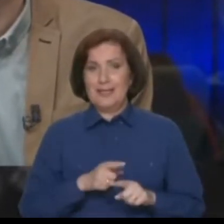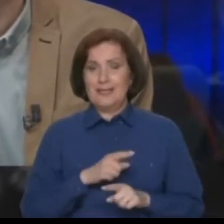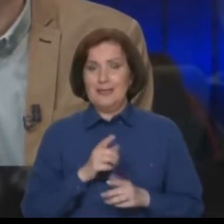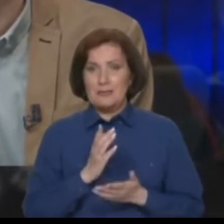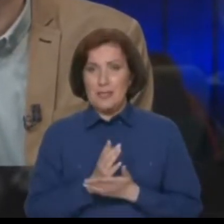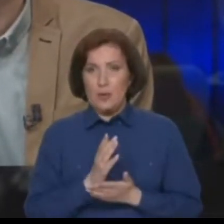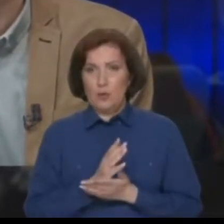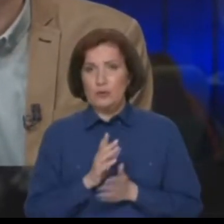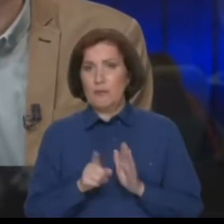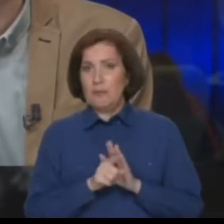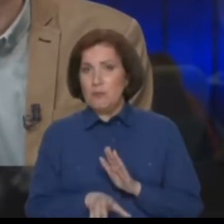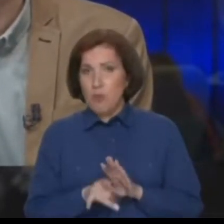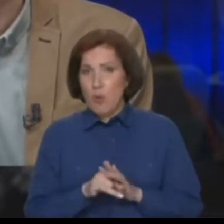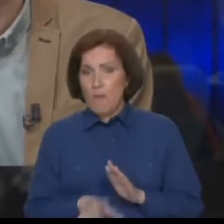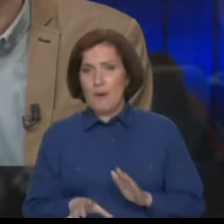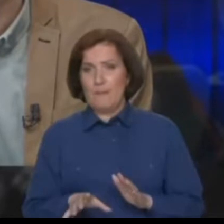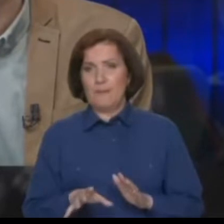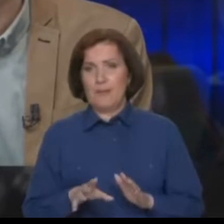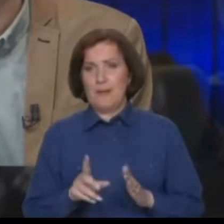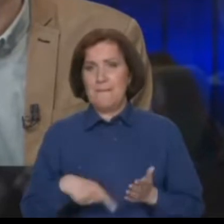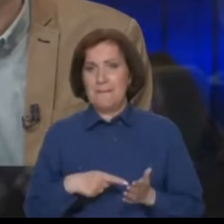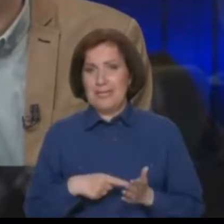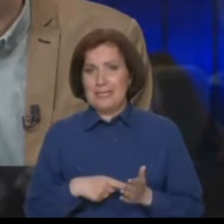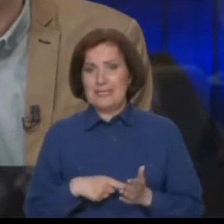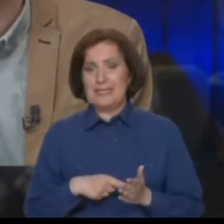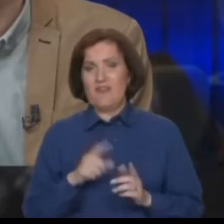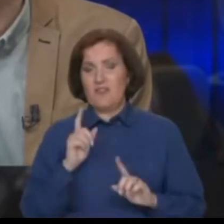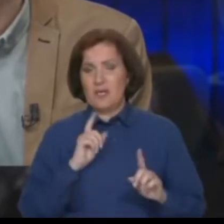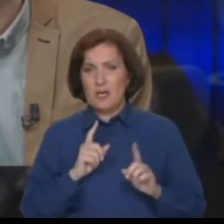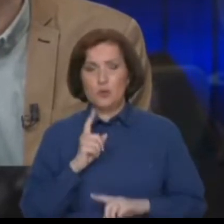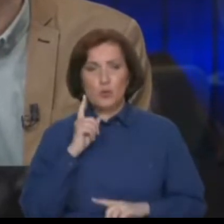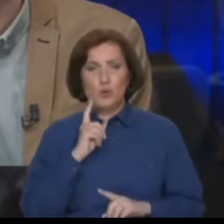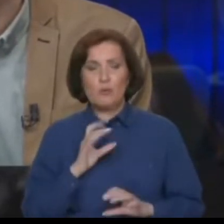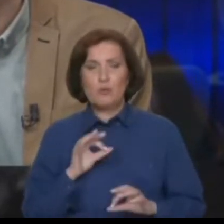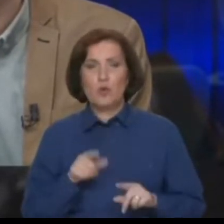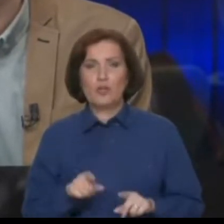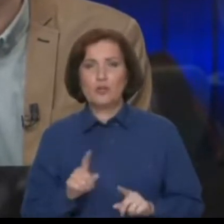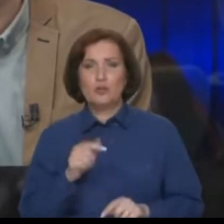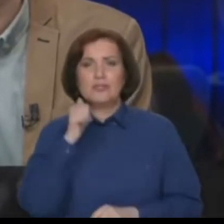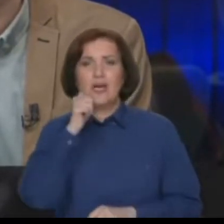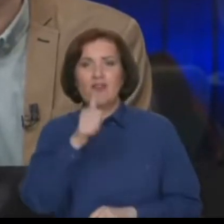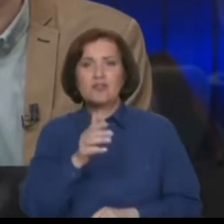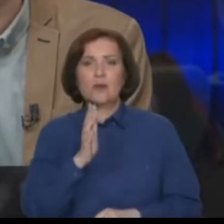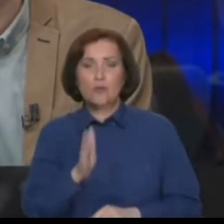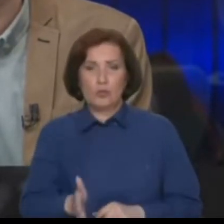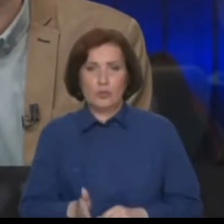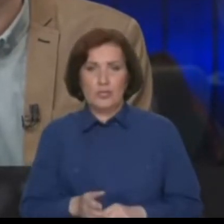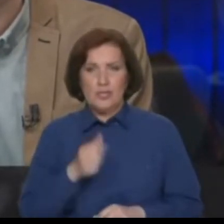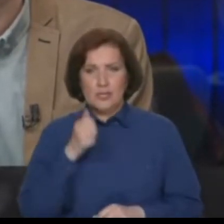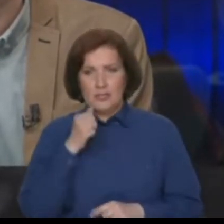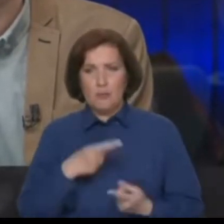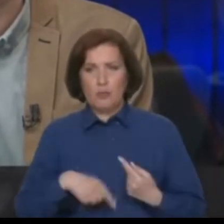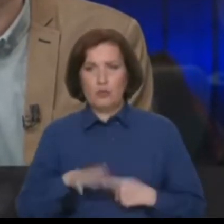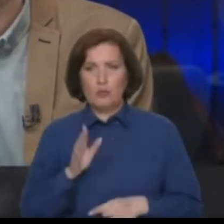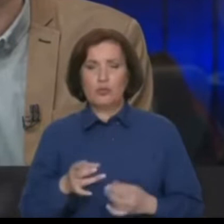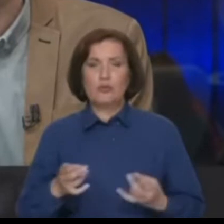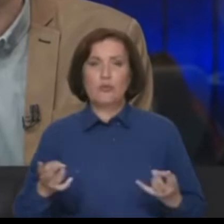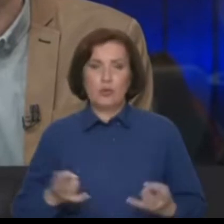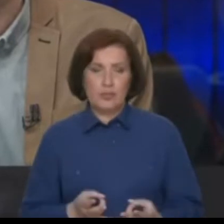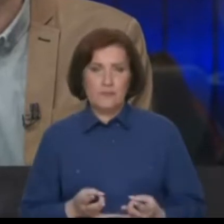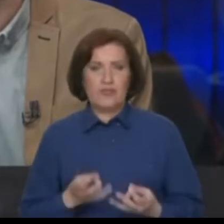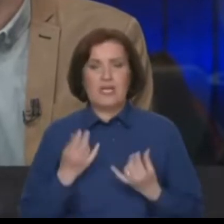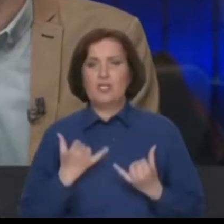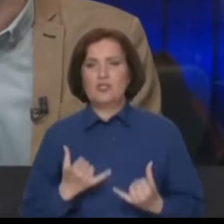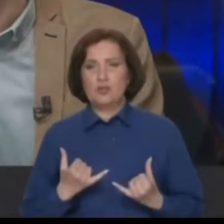під бомбами, міські, місцеві ради, вони думають про те, що завтра буде, і завтра бізнес їм буде потрібен.